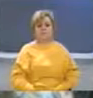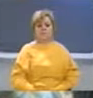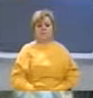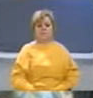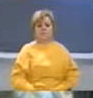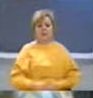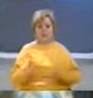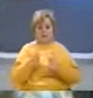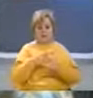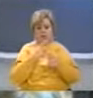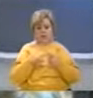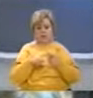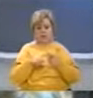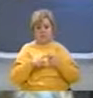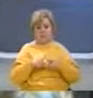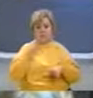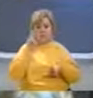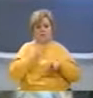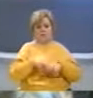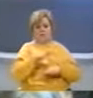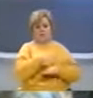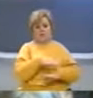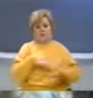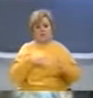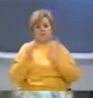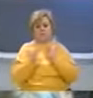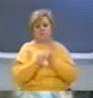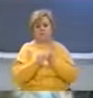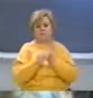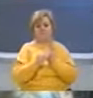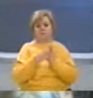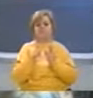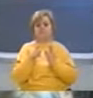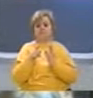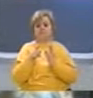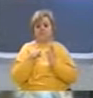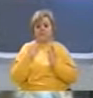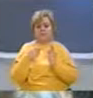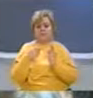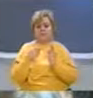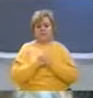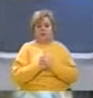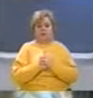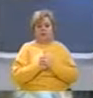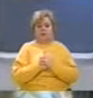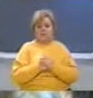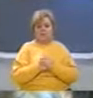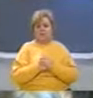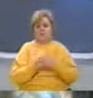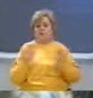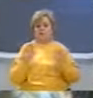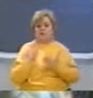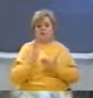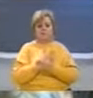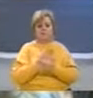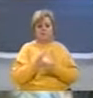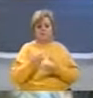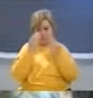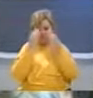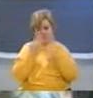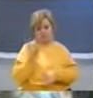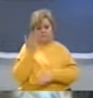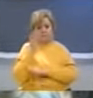Nëse do të miratohet si i tillë ky amendament, kjo do të thotë se po do të ndodhë kjo ndarje. Të nderuar